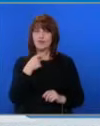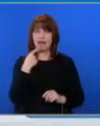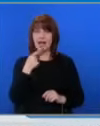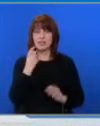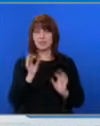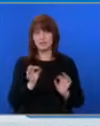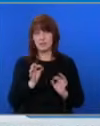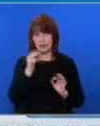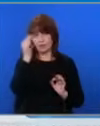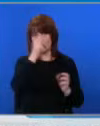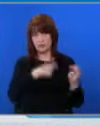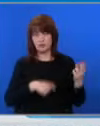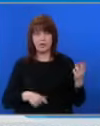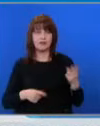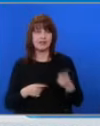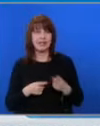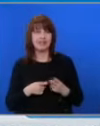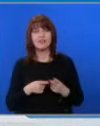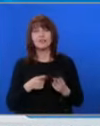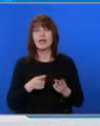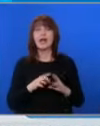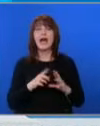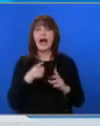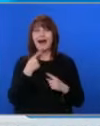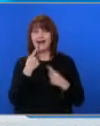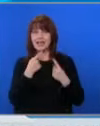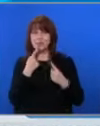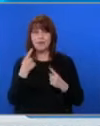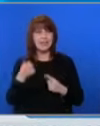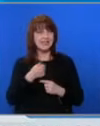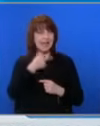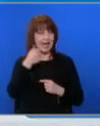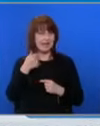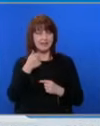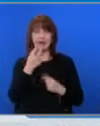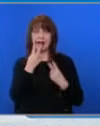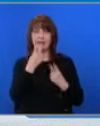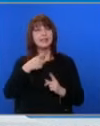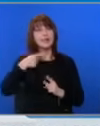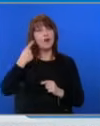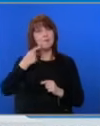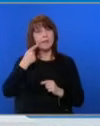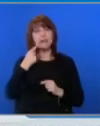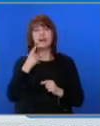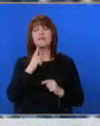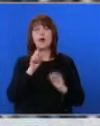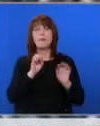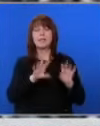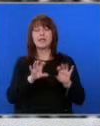специално за БНТ в интервю за Бойко Василев. Целият разговор с лидера на беларуската опозиция гледайте в петък в предаването